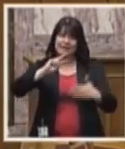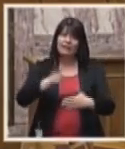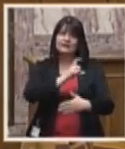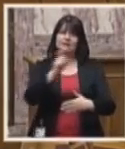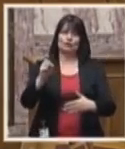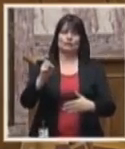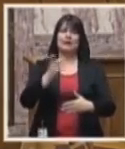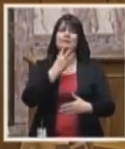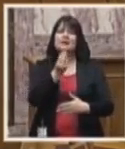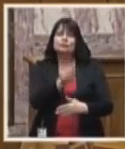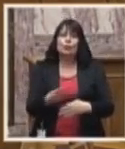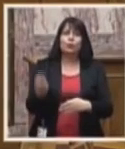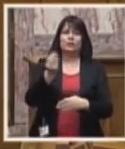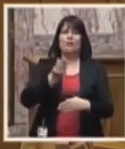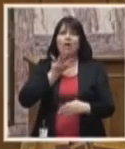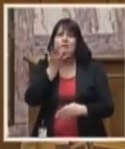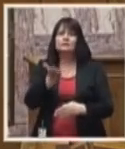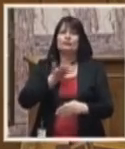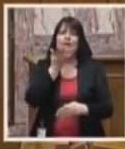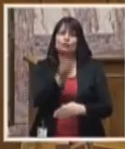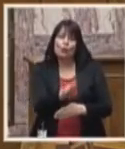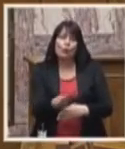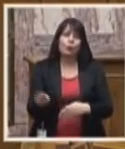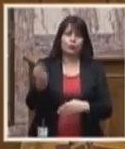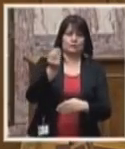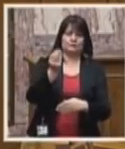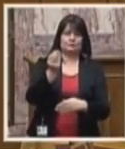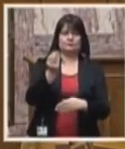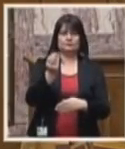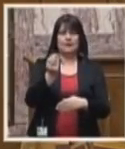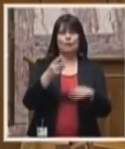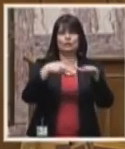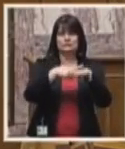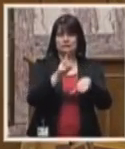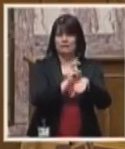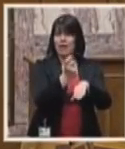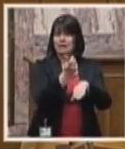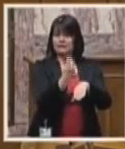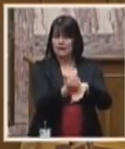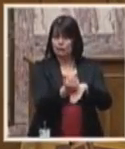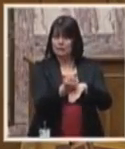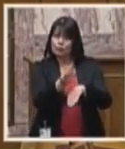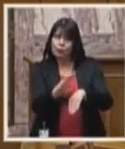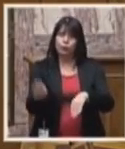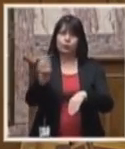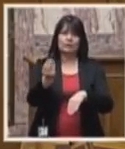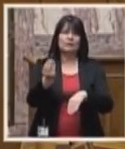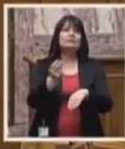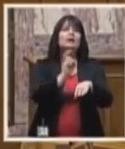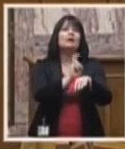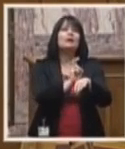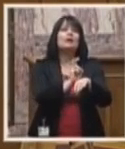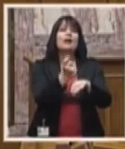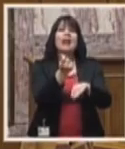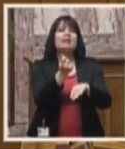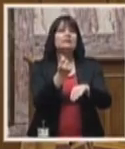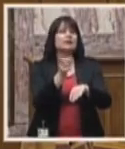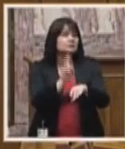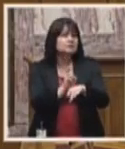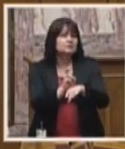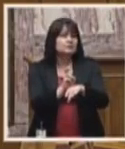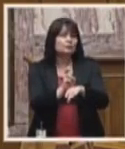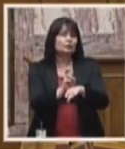δισεκατομμύρια ευρώ, παραπάνω από ό,τι είχαμε στα ταμεία μας. Δηλαδή αυτά τα λεφτά που υπήρχαν ρίχτηκαν